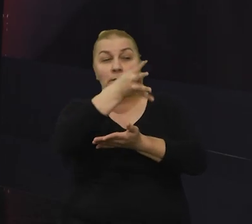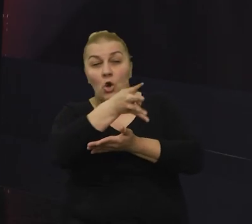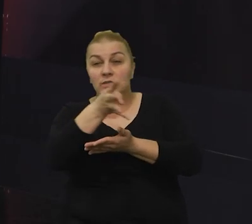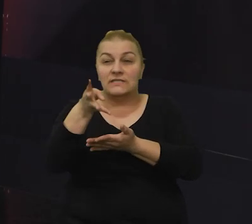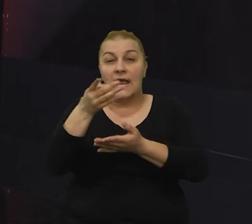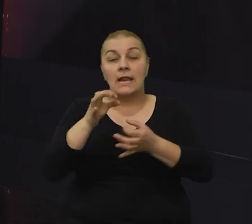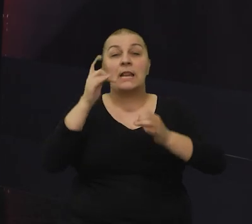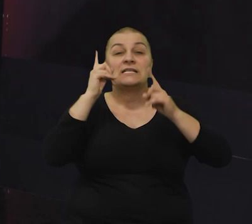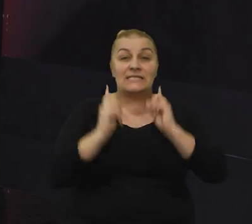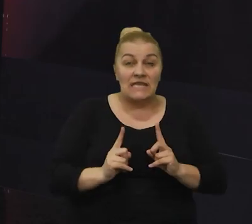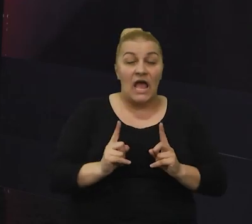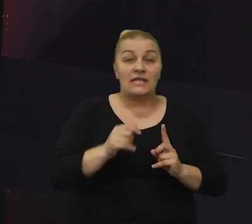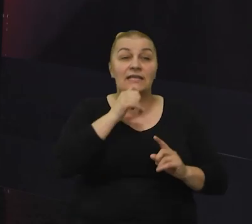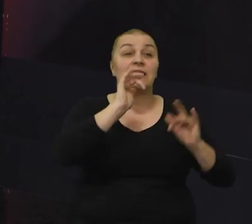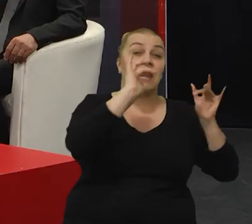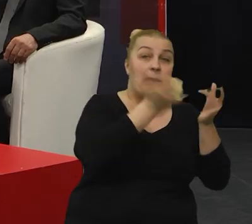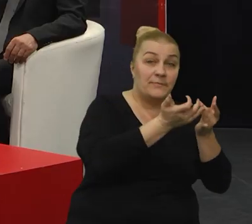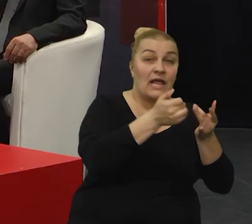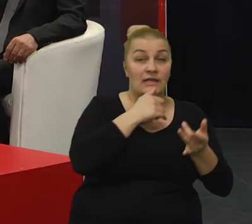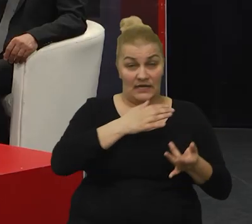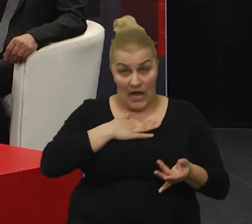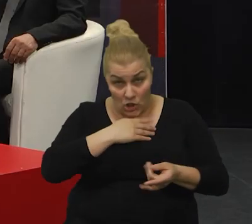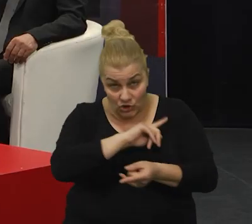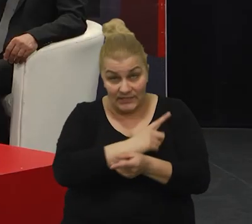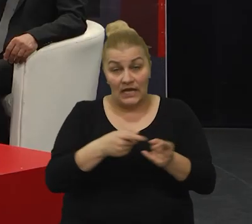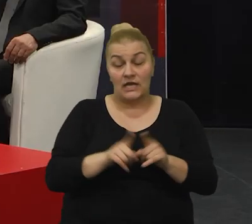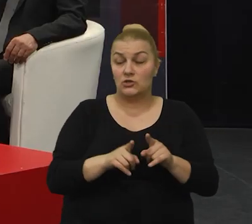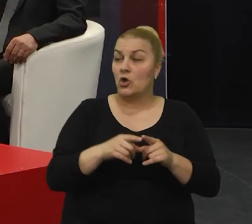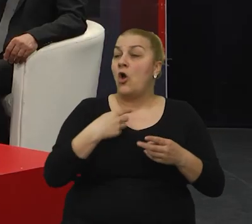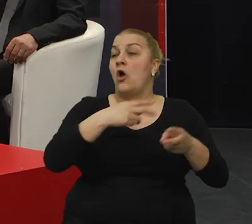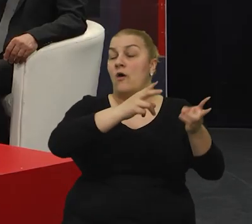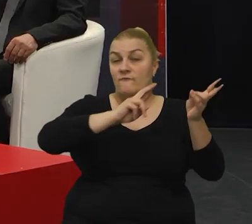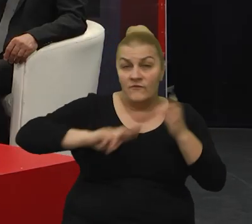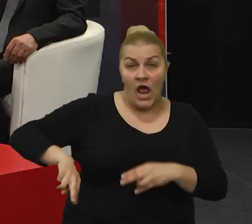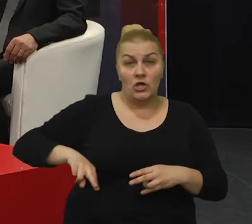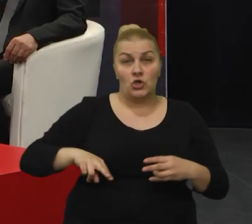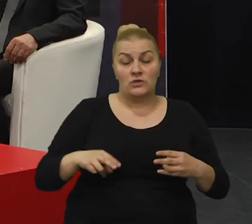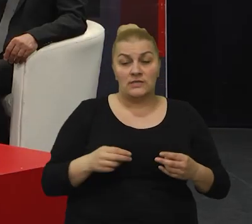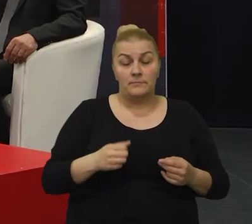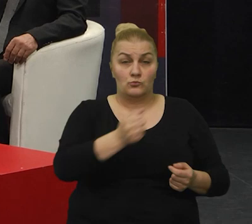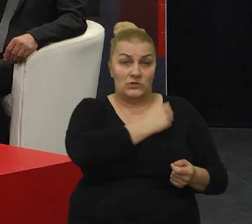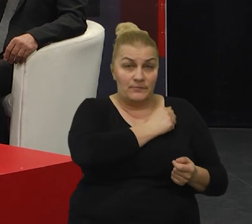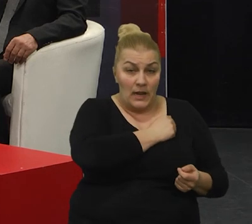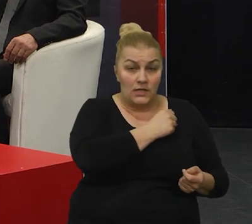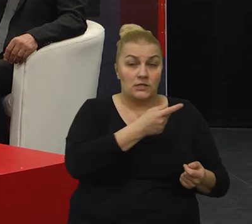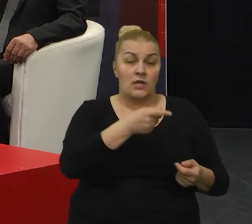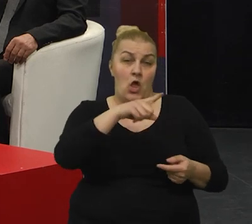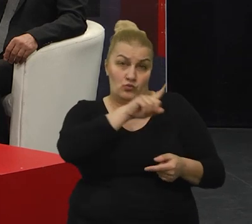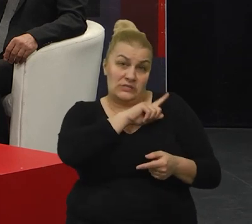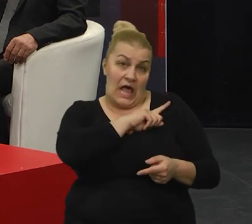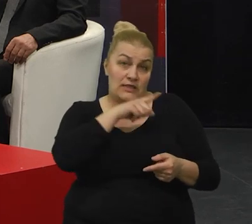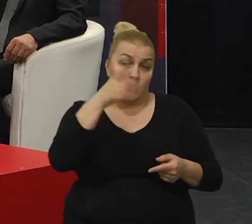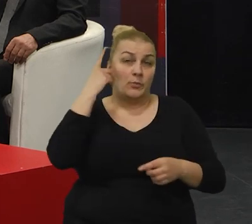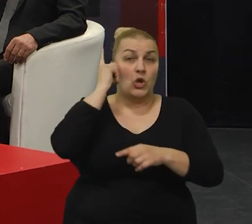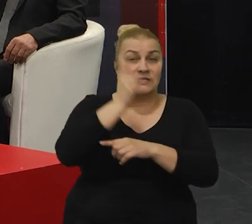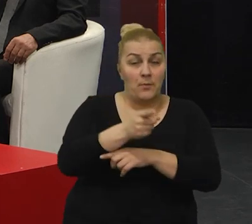celokupno stanje i neprijatelje i naše snage i sve. Vratio sam u Splitu, u Zadar,